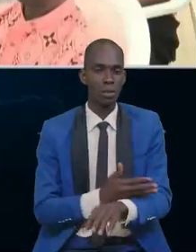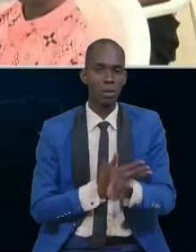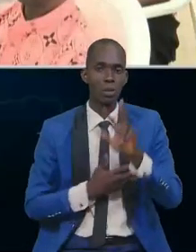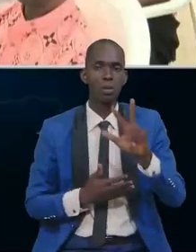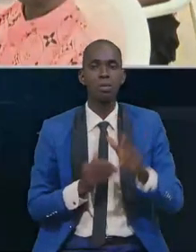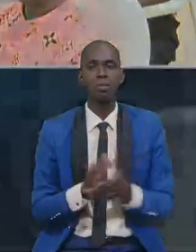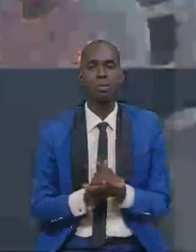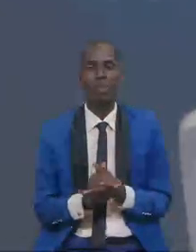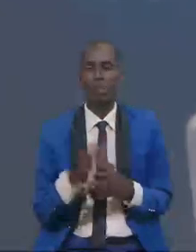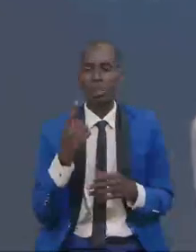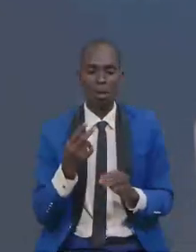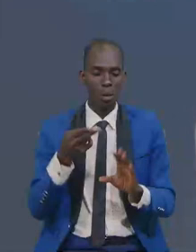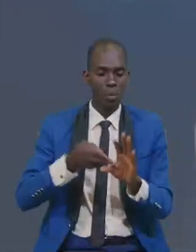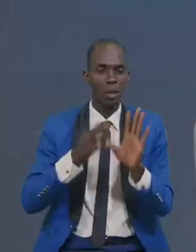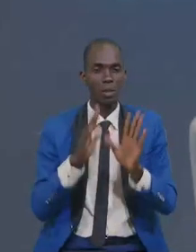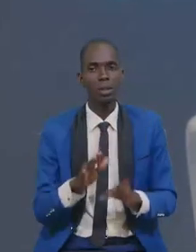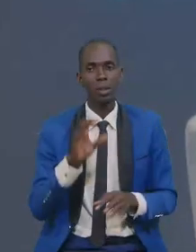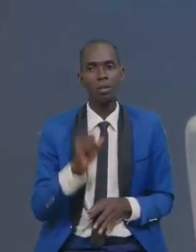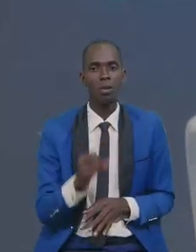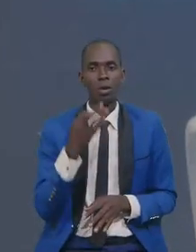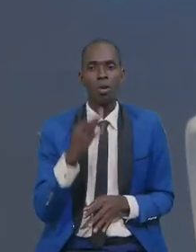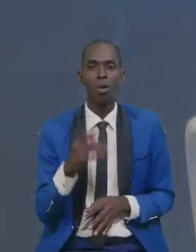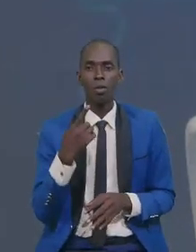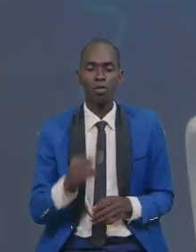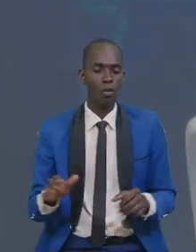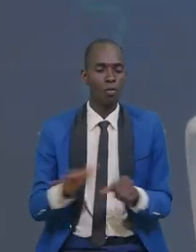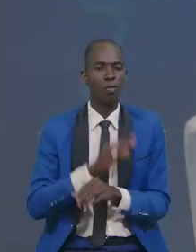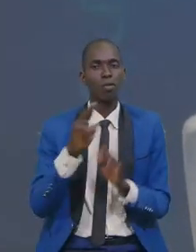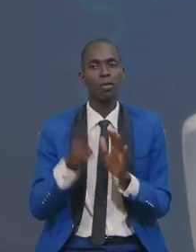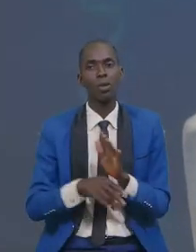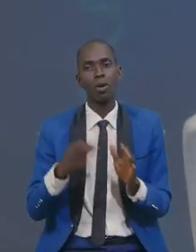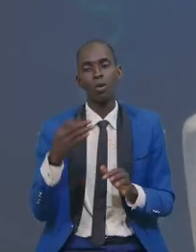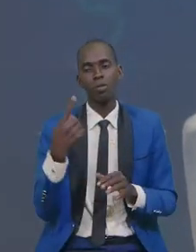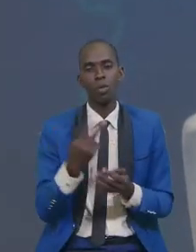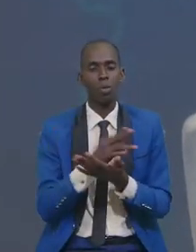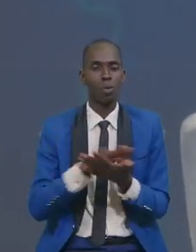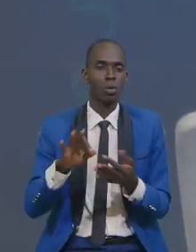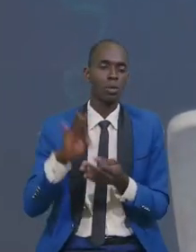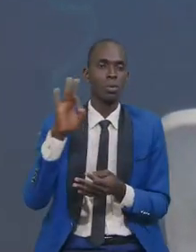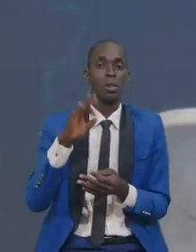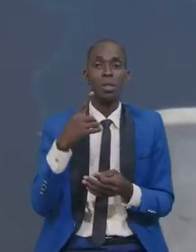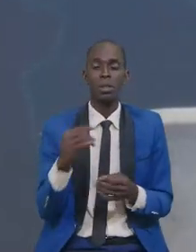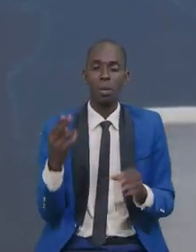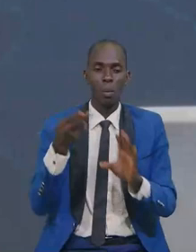les participants à la plénitude du Saint-Esprit.